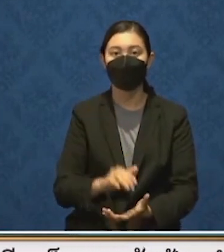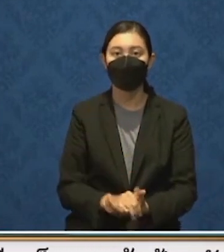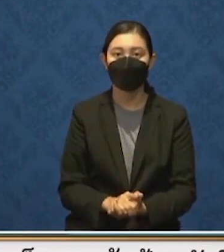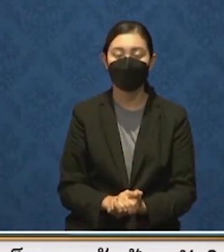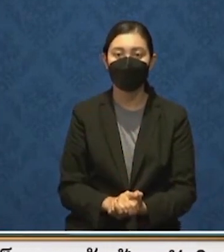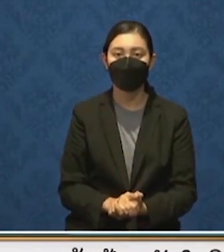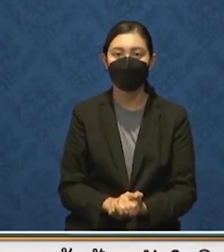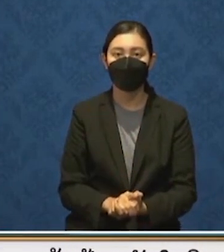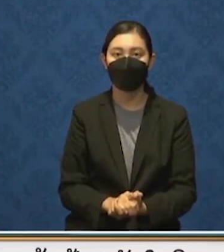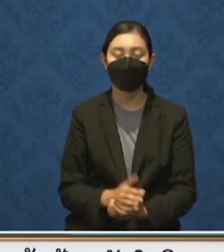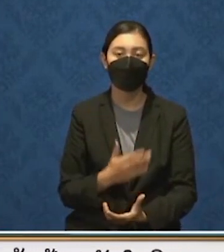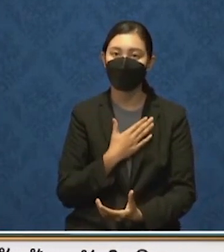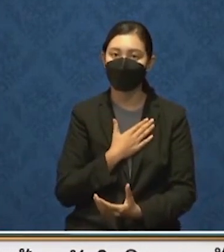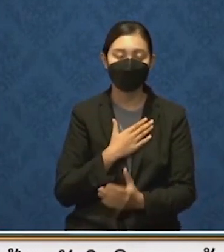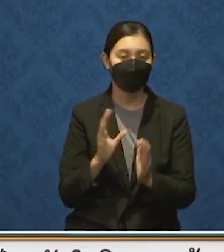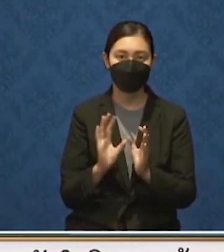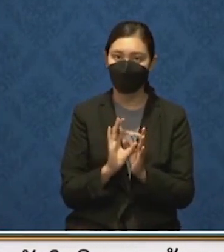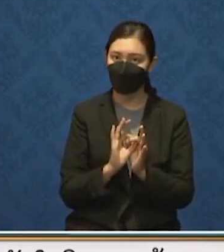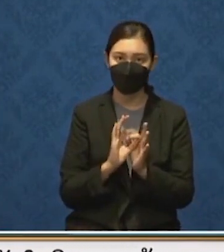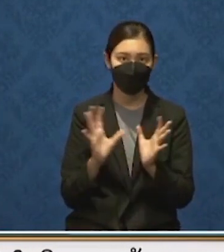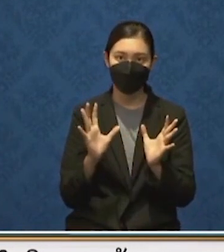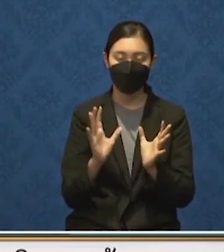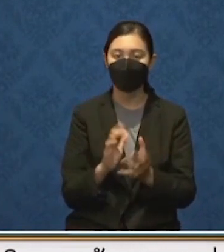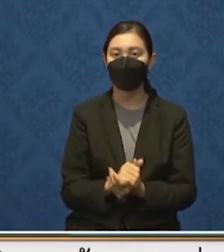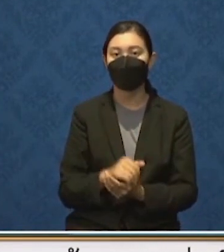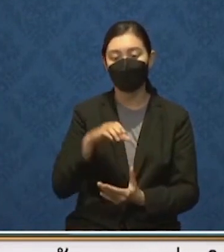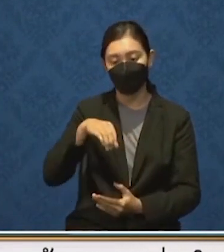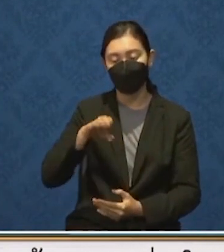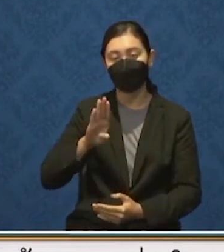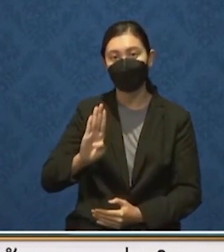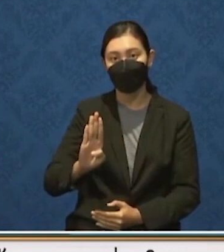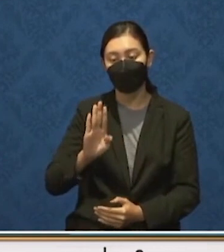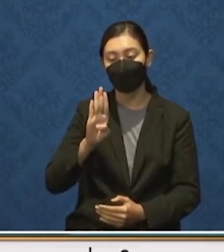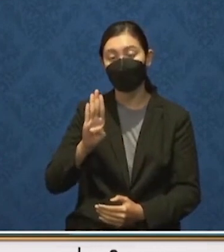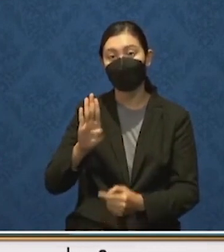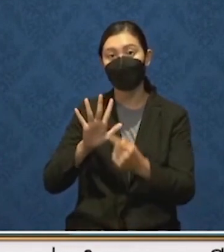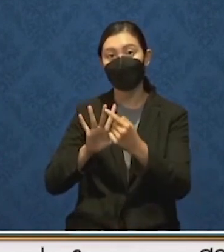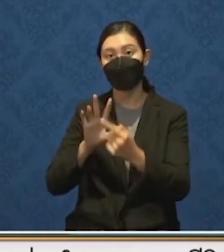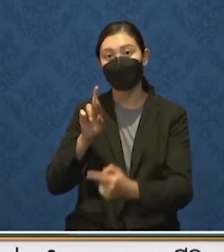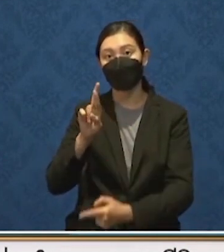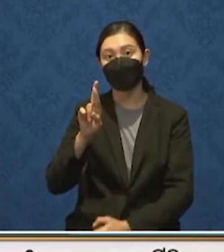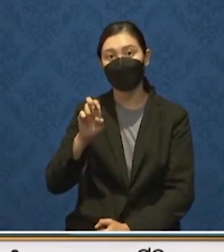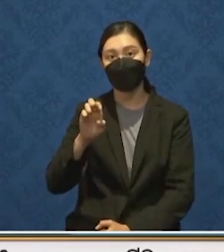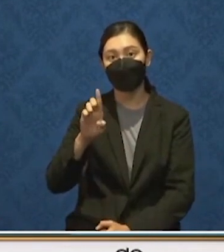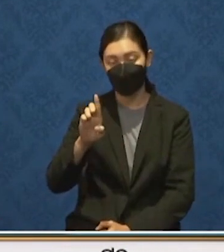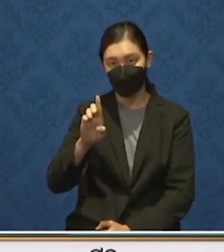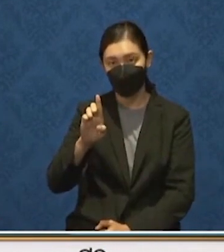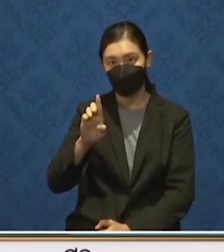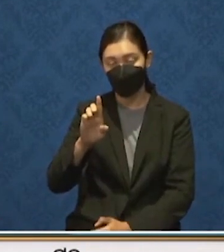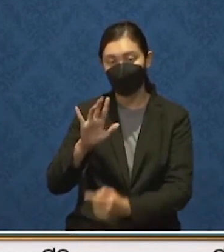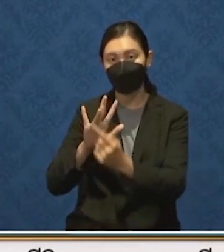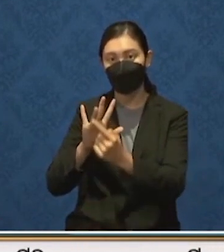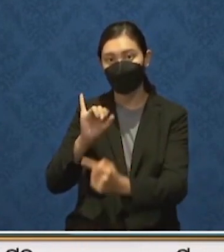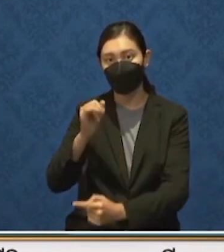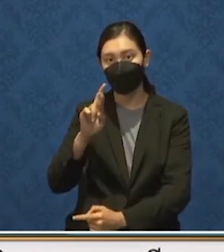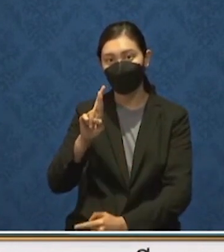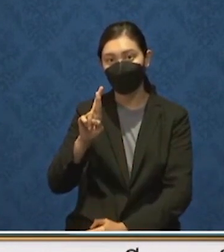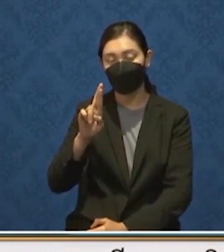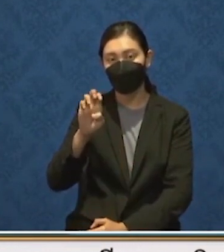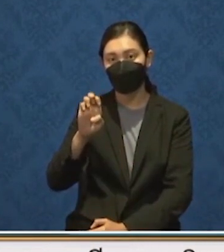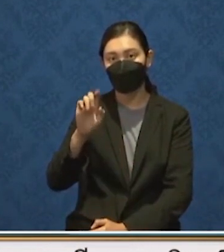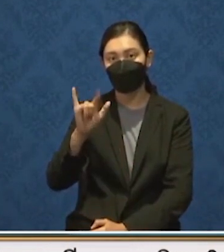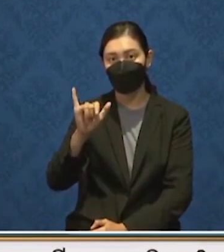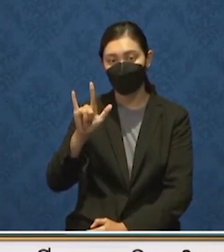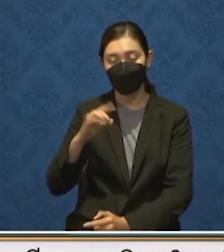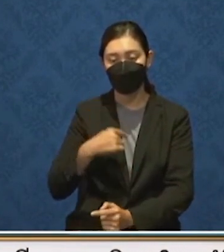ก็ไม่มีส่วนเกี่วข้กับการประกอบธุรกิธของหางหสท hack, garageดท crochet andอย่ไร ตั้สิ้นนะครับส่นเง